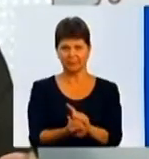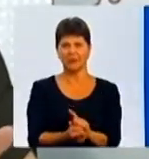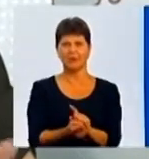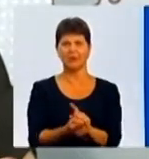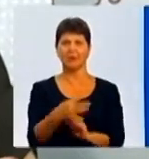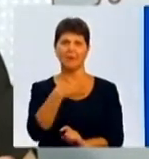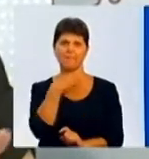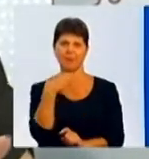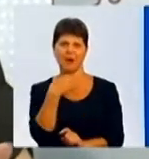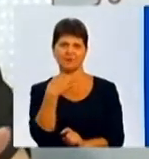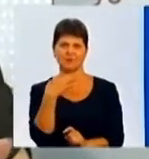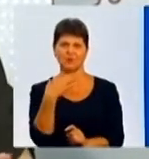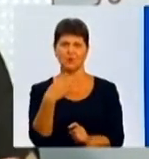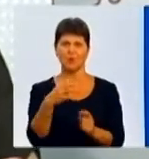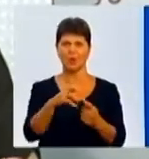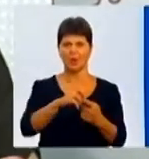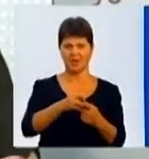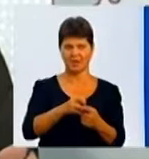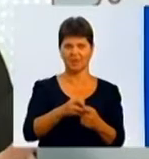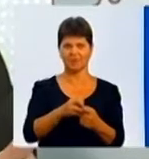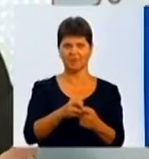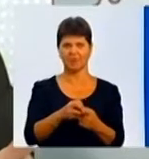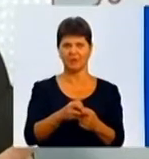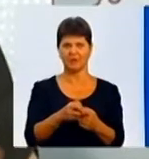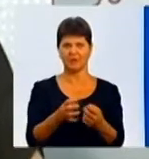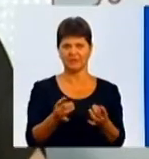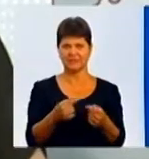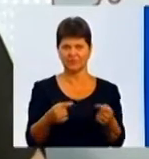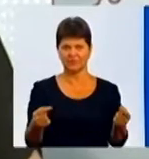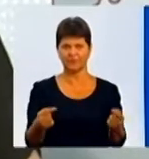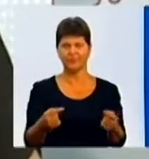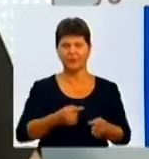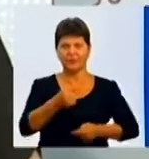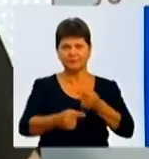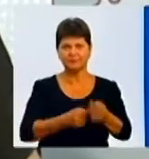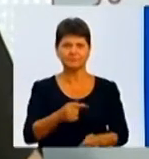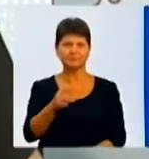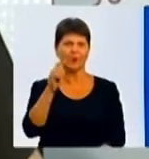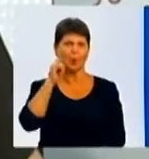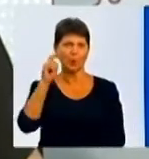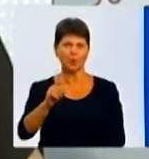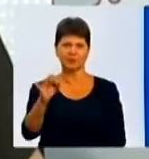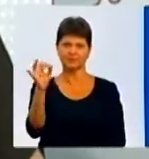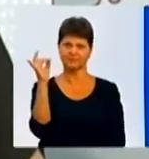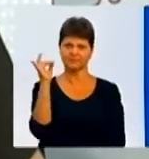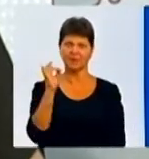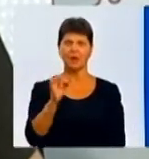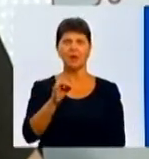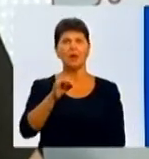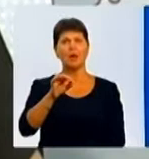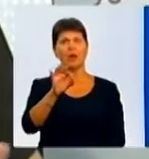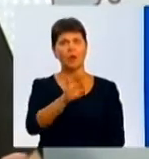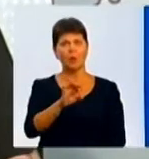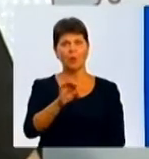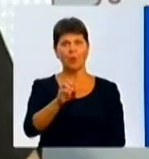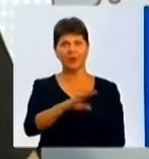м'ясо, інші їжі, замінювали соромну їжу. Це споконвічні українські ласощі, проте європейці мають